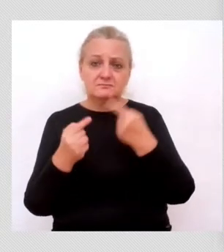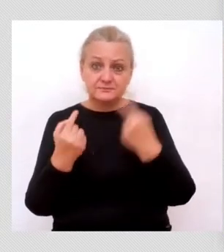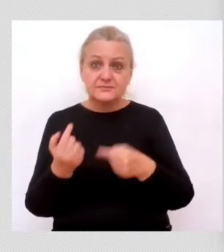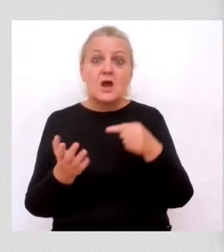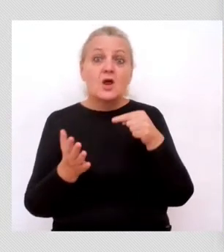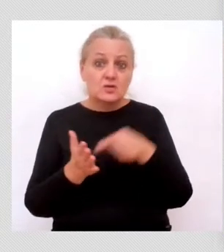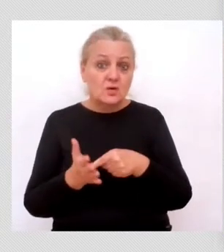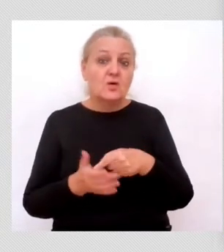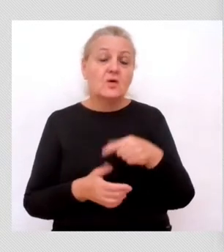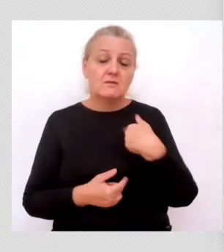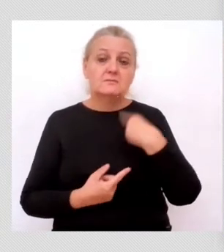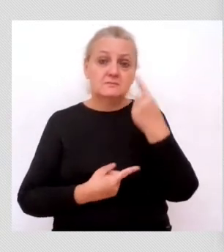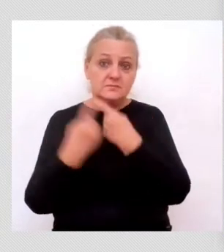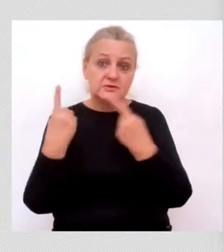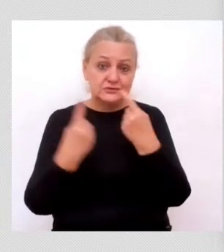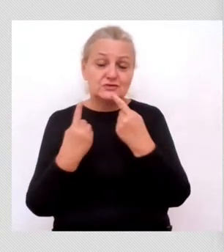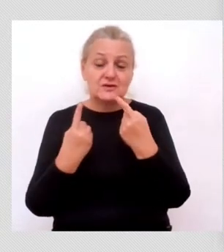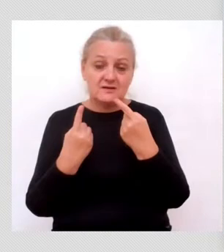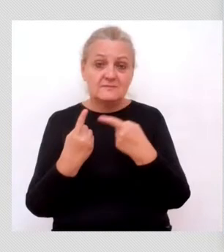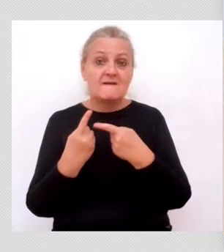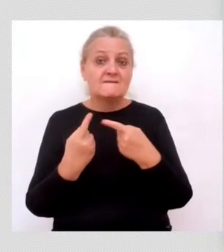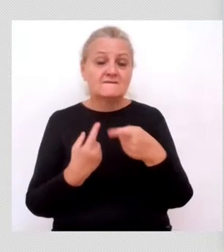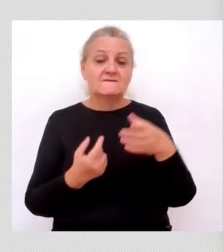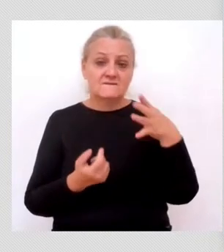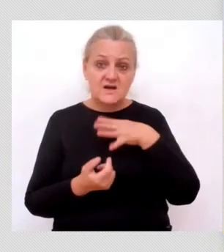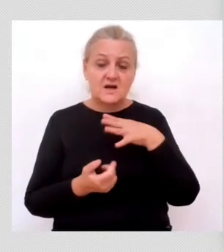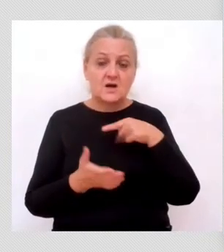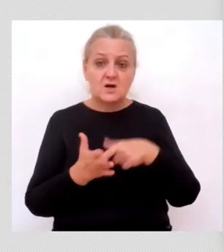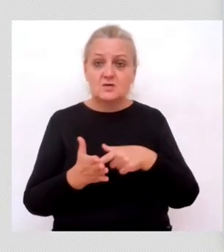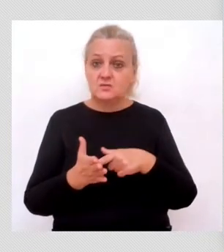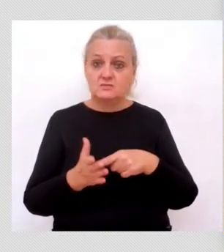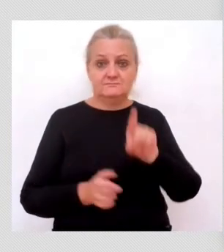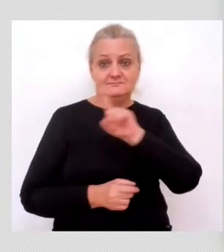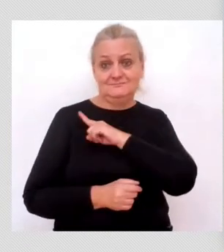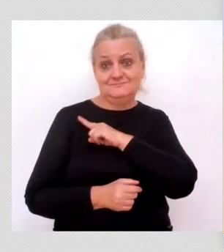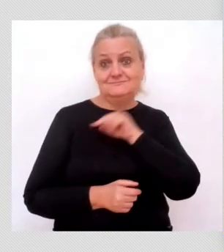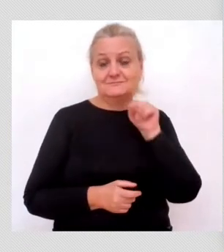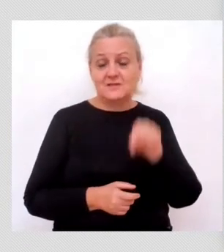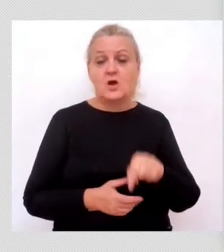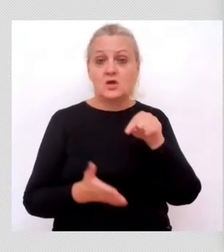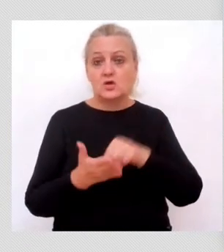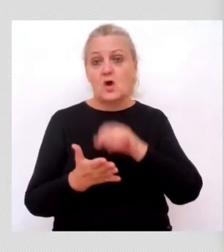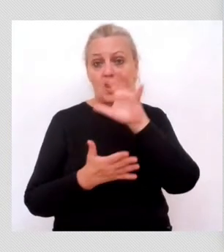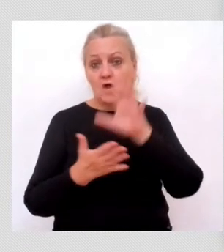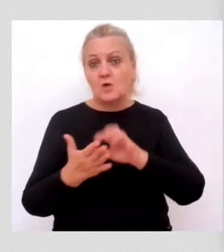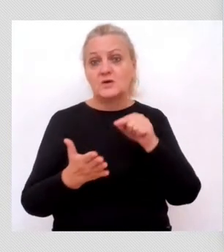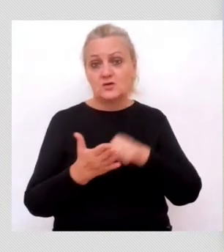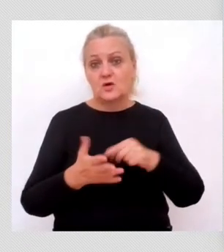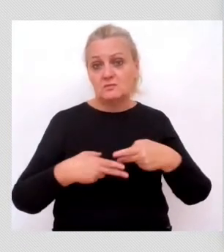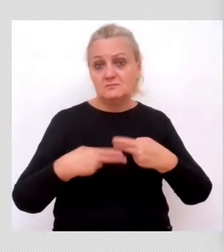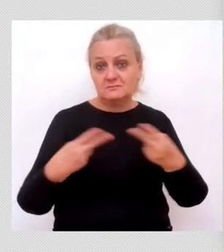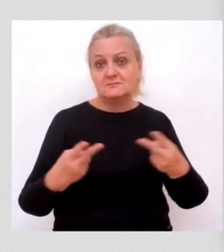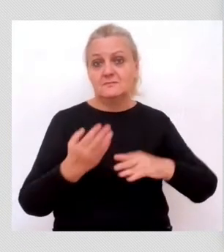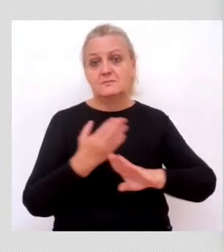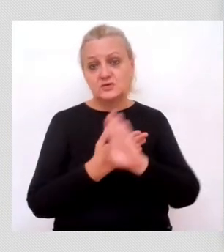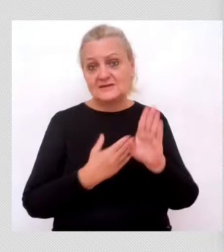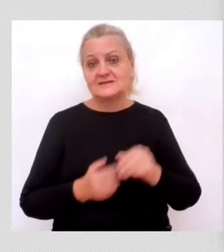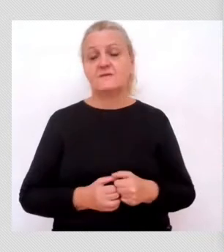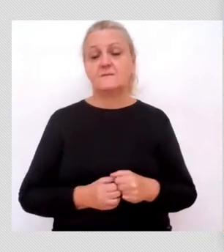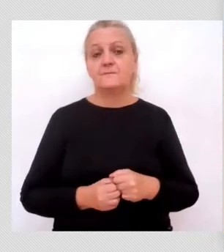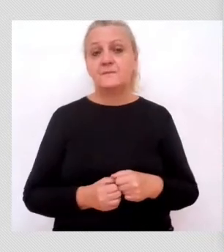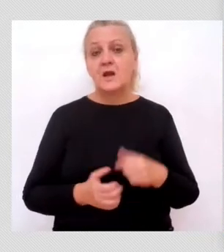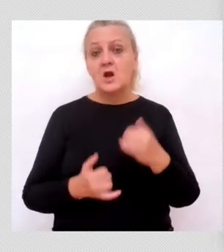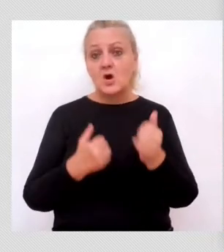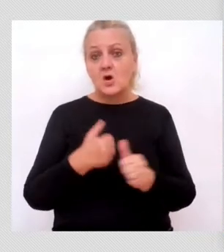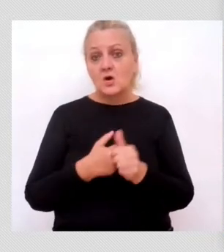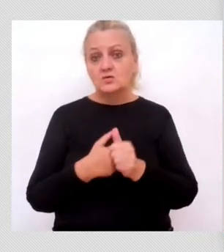to należy kłaść nacisk i tak to opisywać, i tak to przedstawiać. Teraz, jeśli